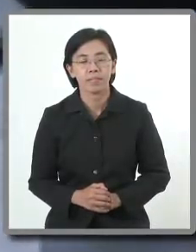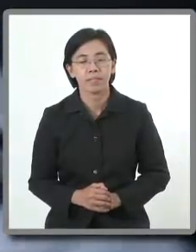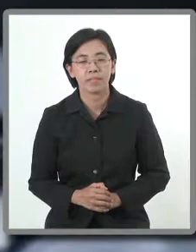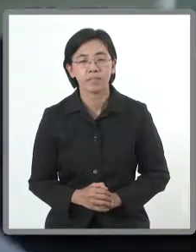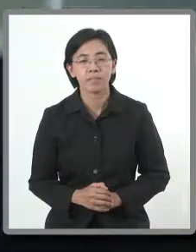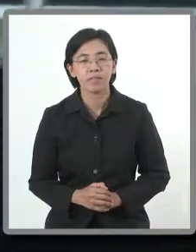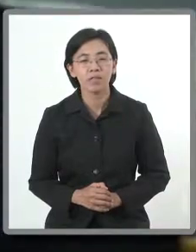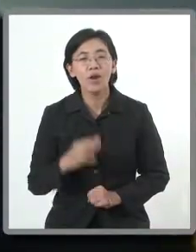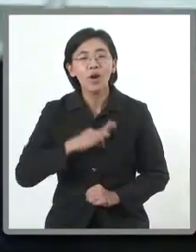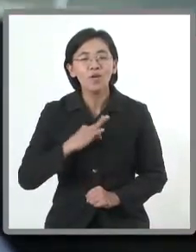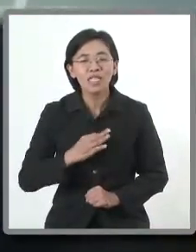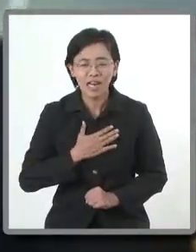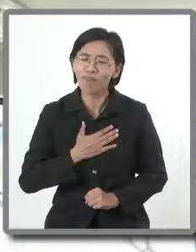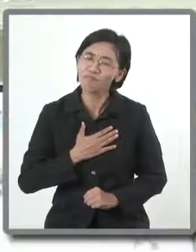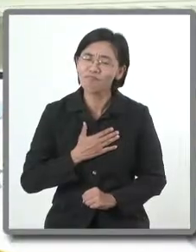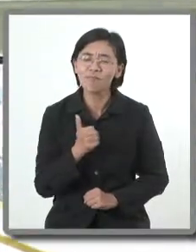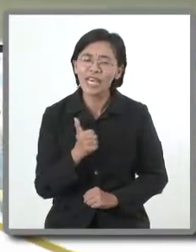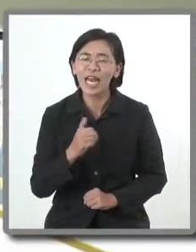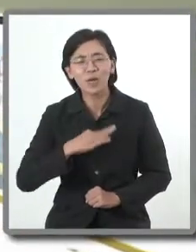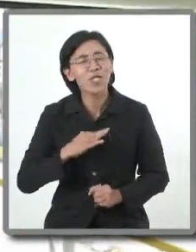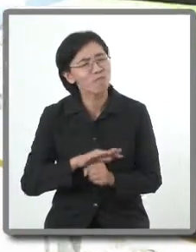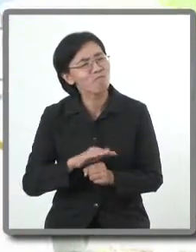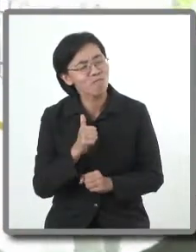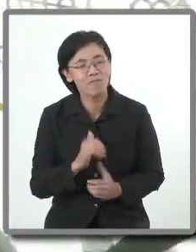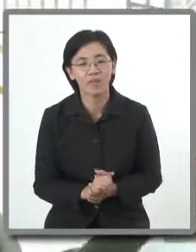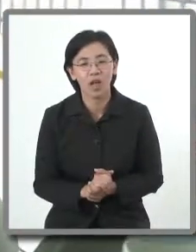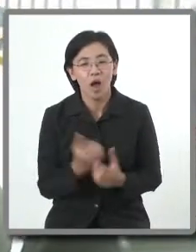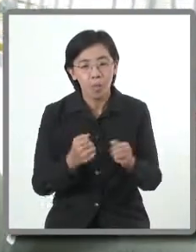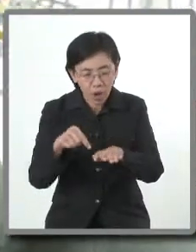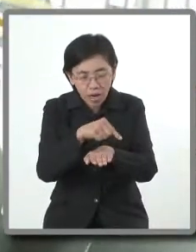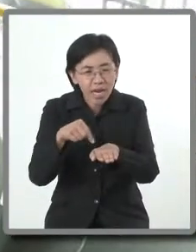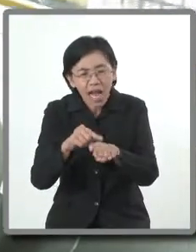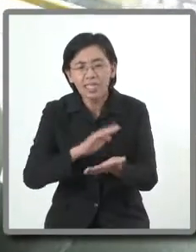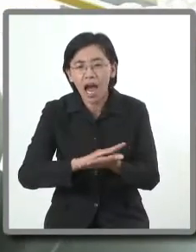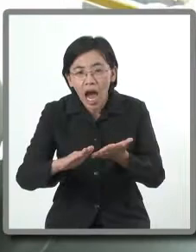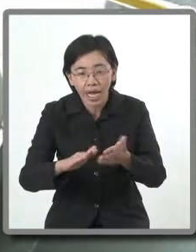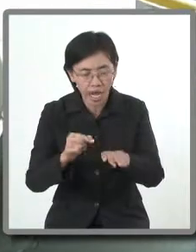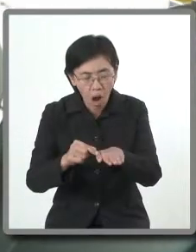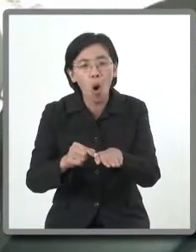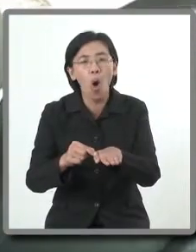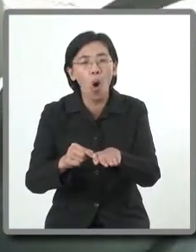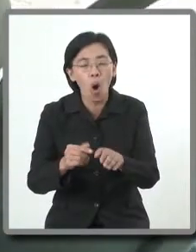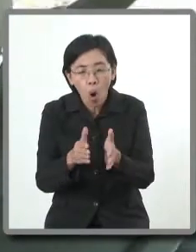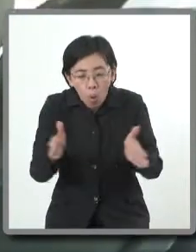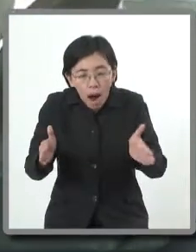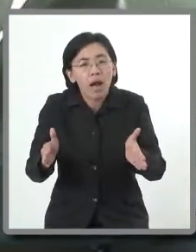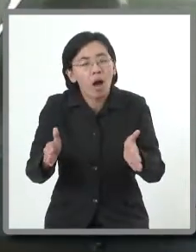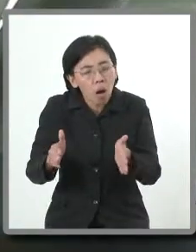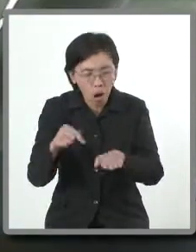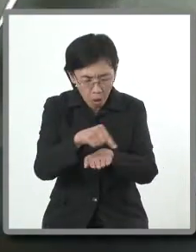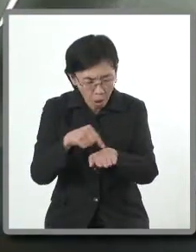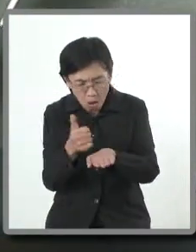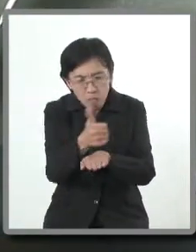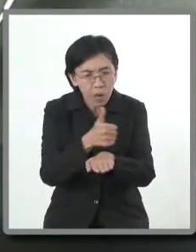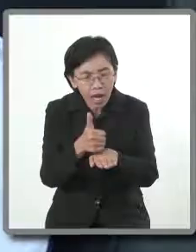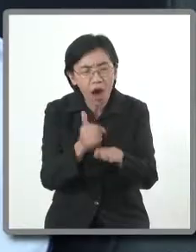รู้สึกมีความภูมิพอใจนะครับเพราะว่ารถมันกว้างขวางสะอาดดูทันสมัยครับผู้โดยส